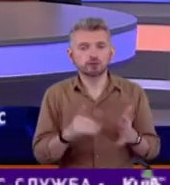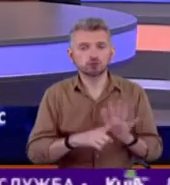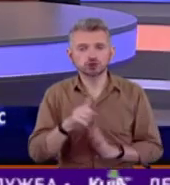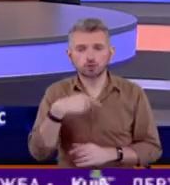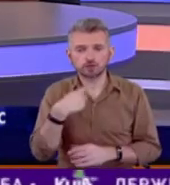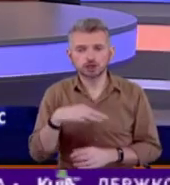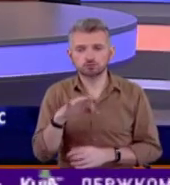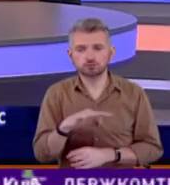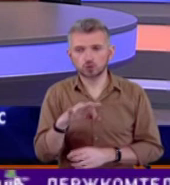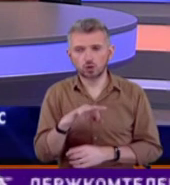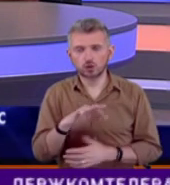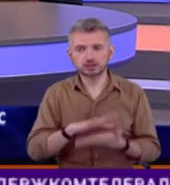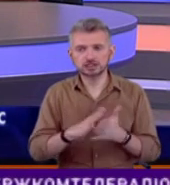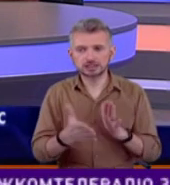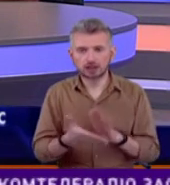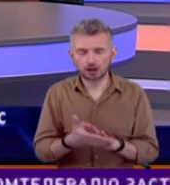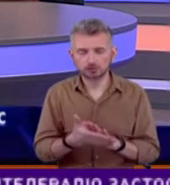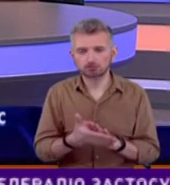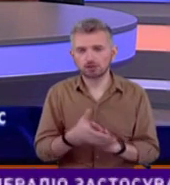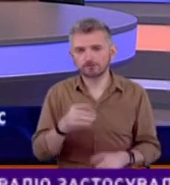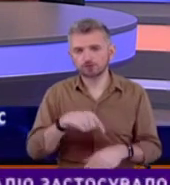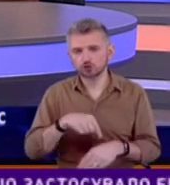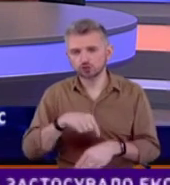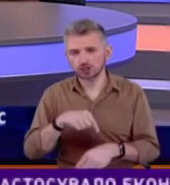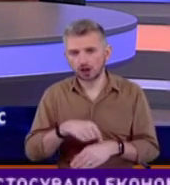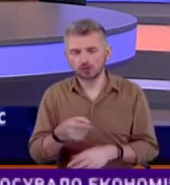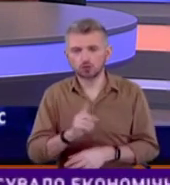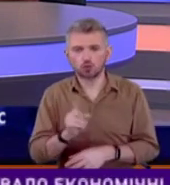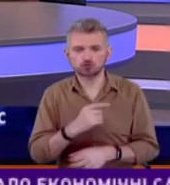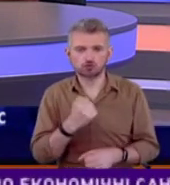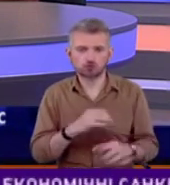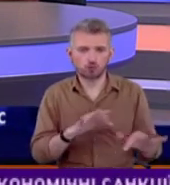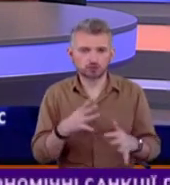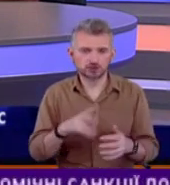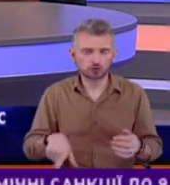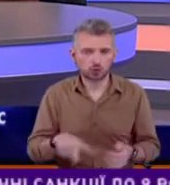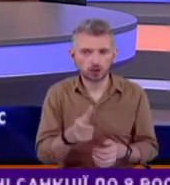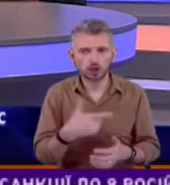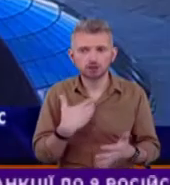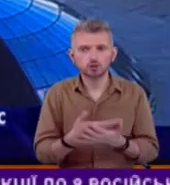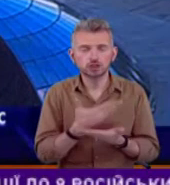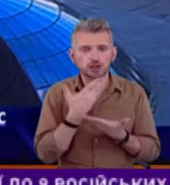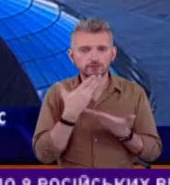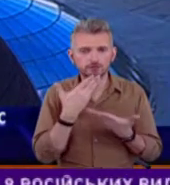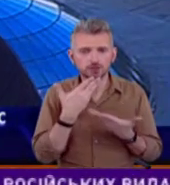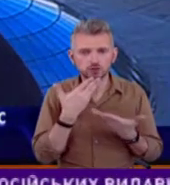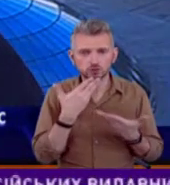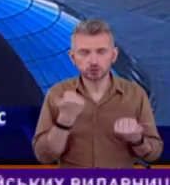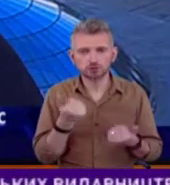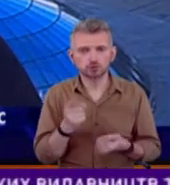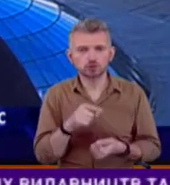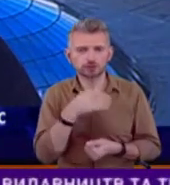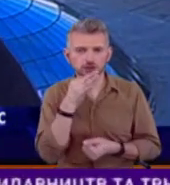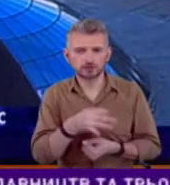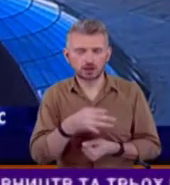про стан за загальне відчуття, да, того, що робиться на дорогах. От відсутність, то, що ви